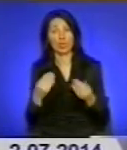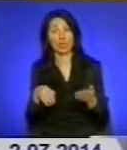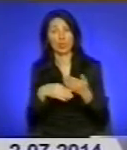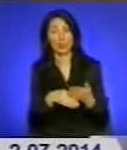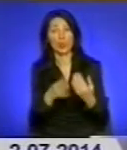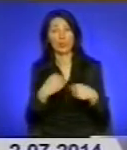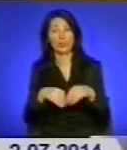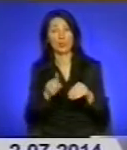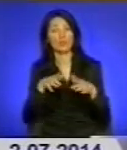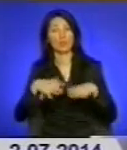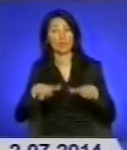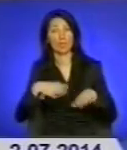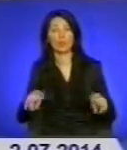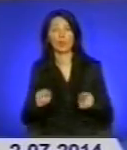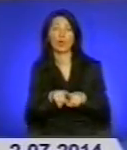областей України